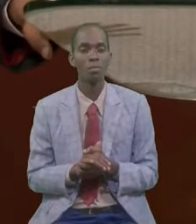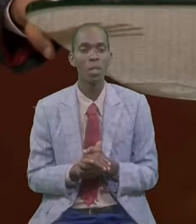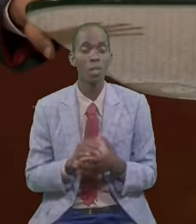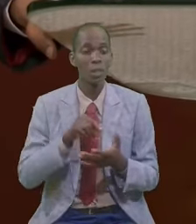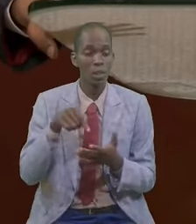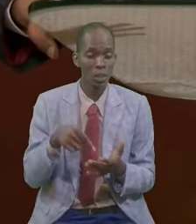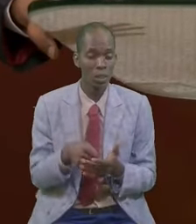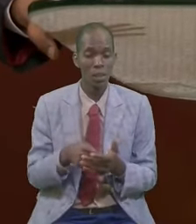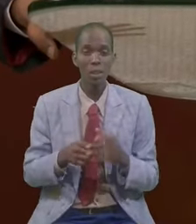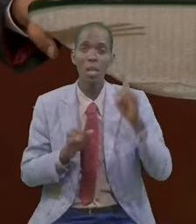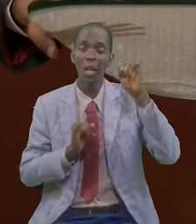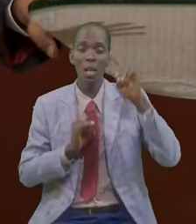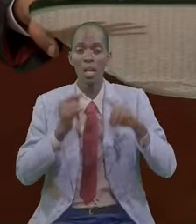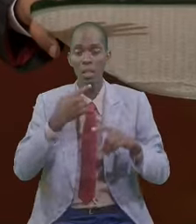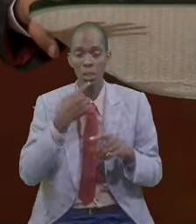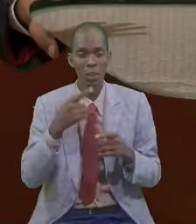Je dis donc,